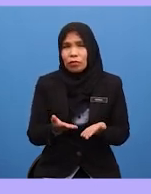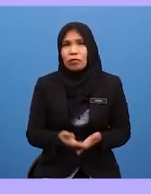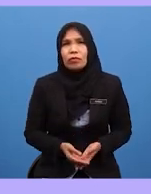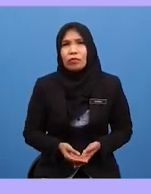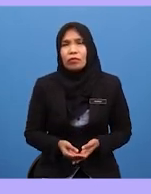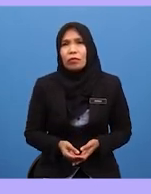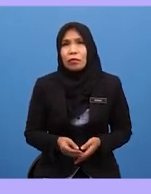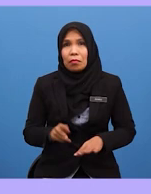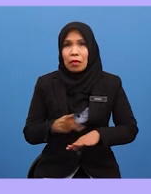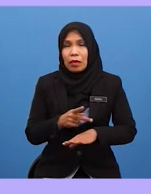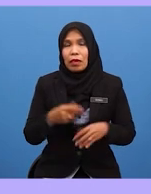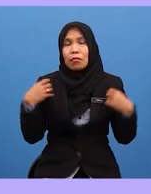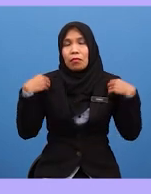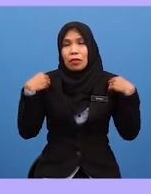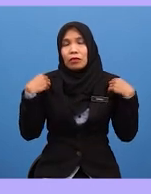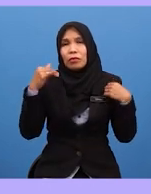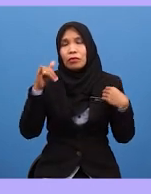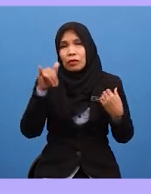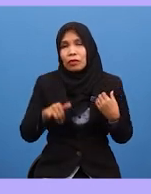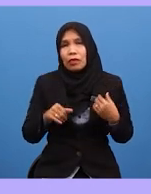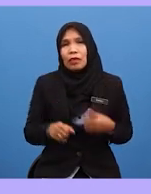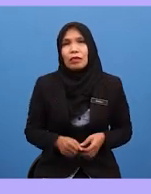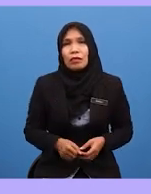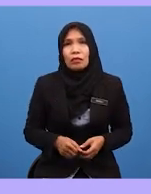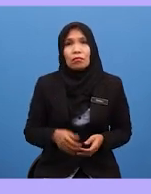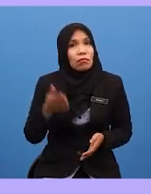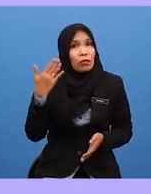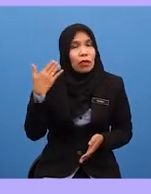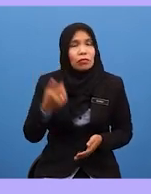setiap hari walaupun anda telah membesar,